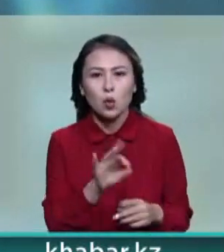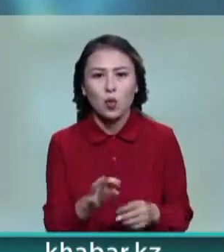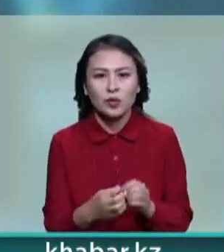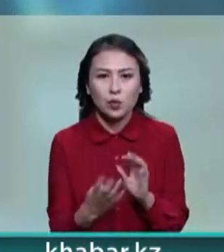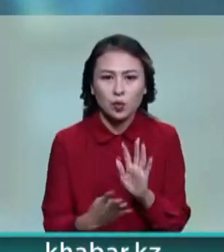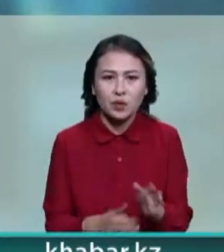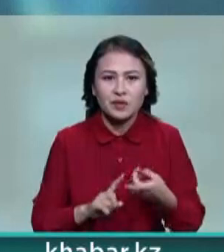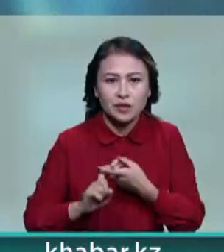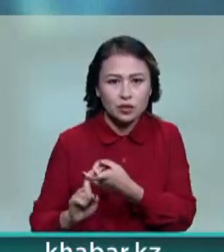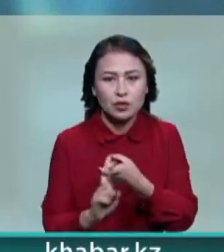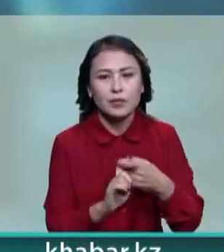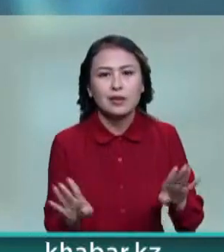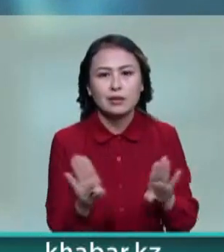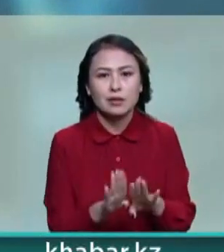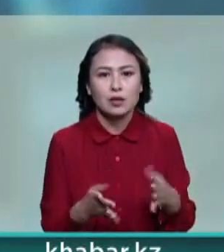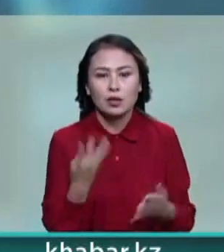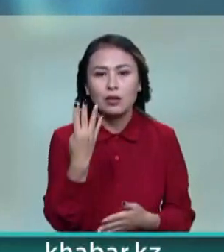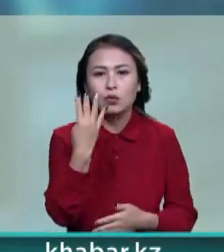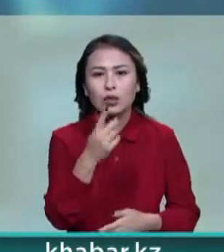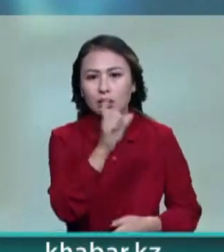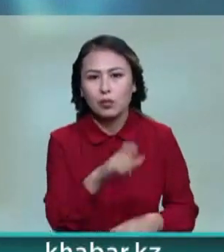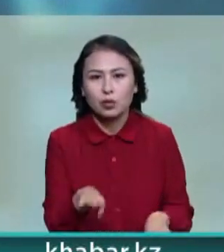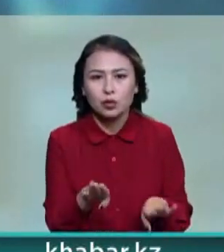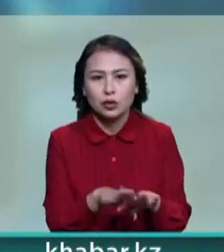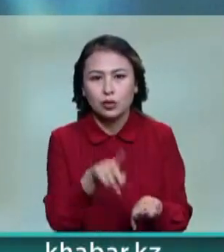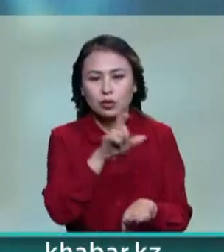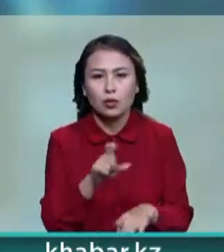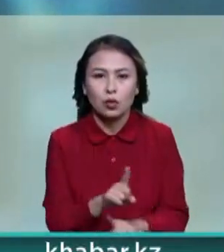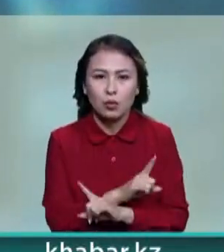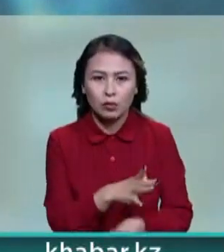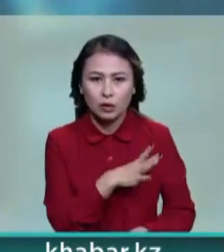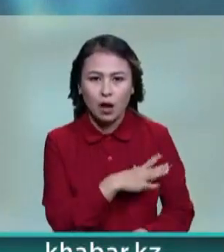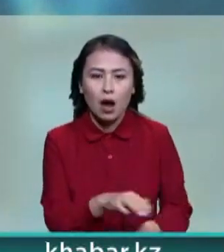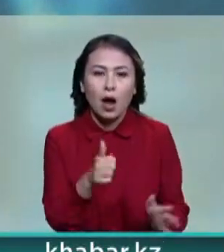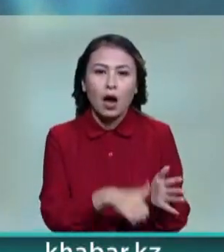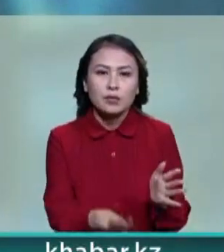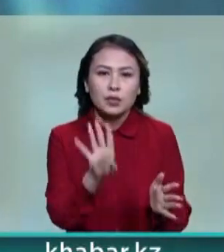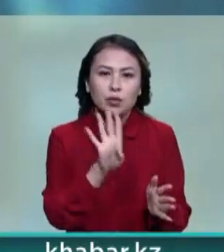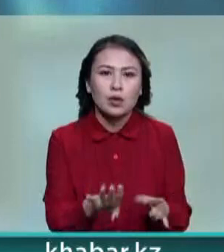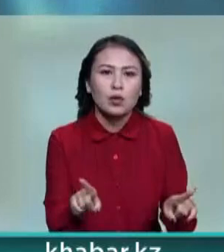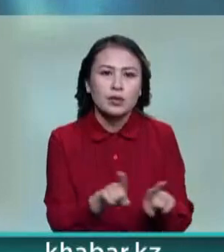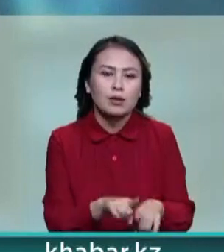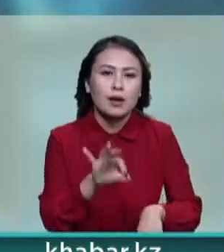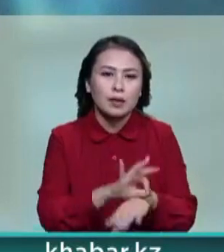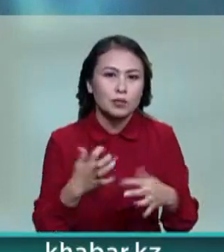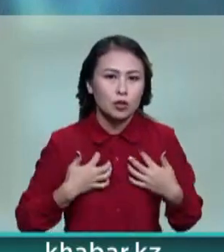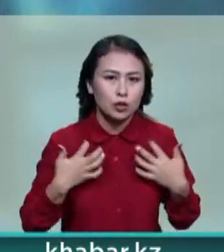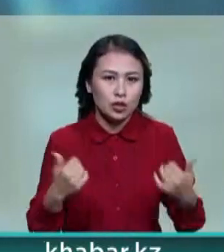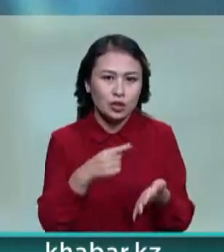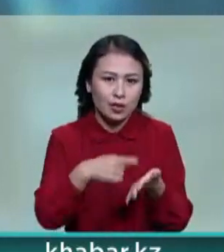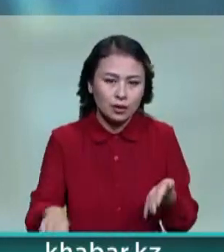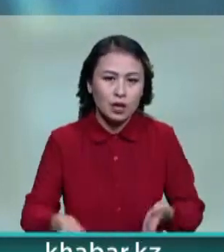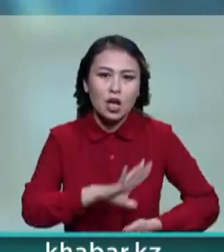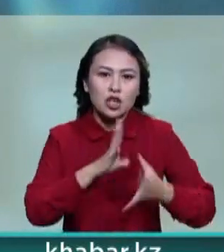науқас COVID-19 вирусының ілмегіне іліксе, 4 адам бұл індеттің құрбаны болды. 64 науқас дертінен айығып,